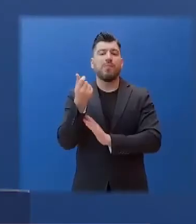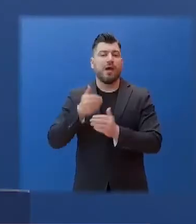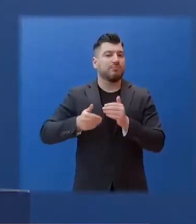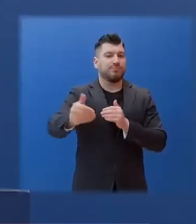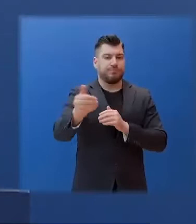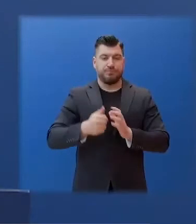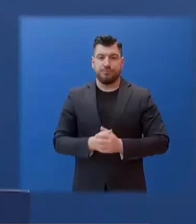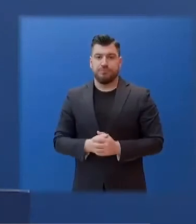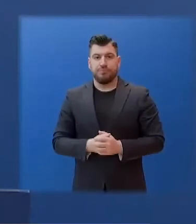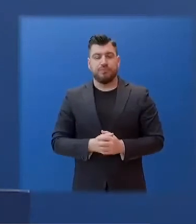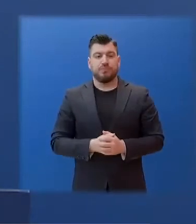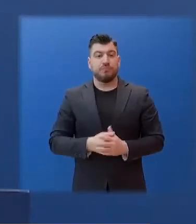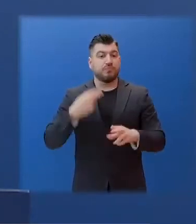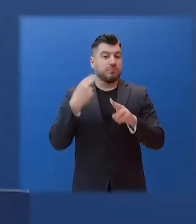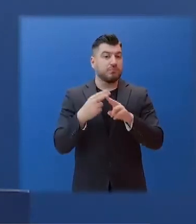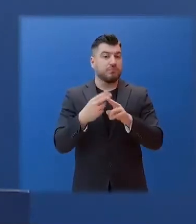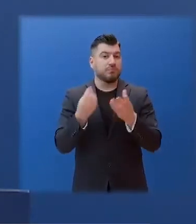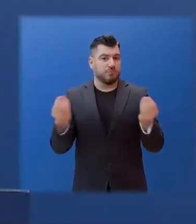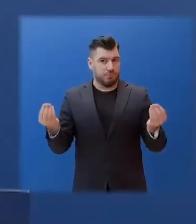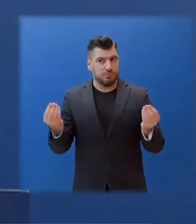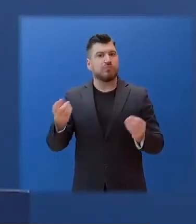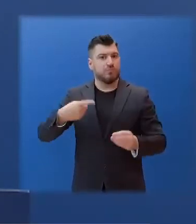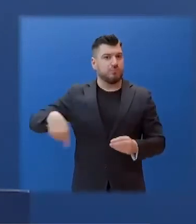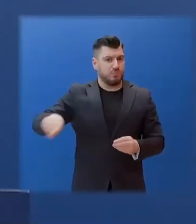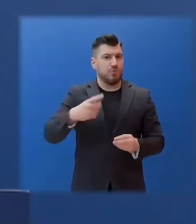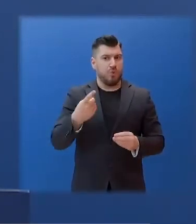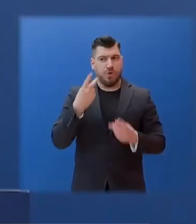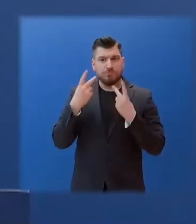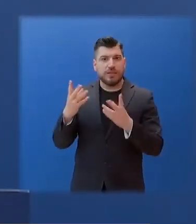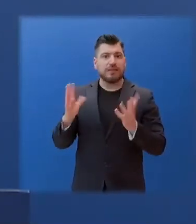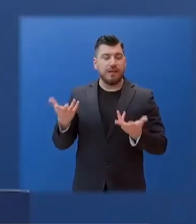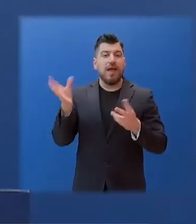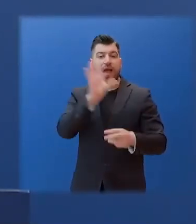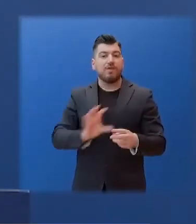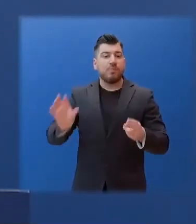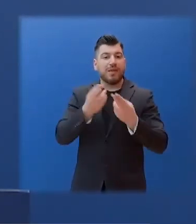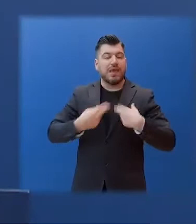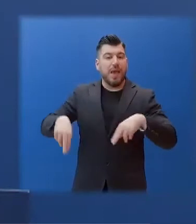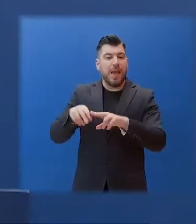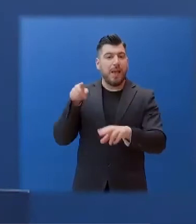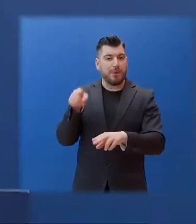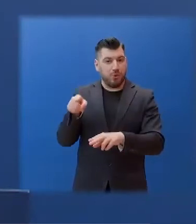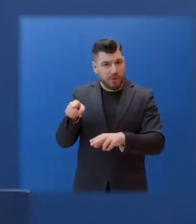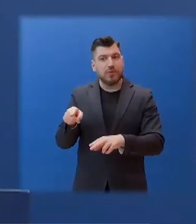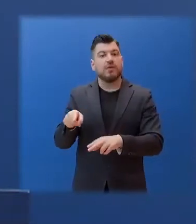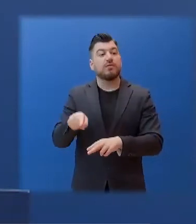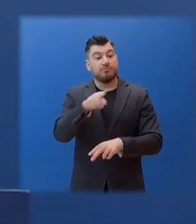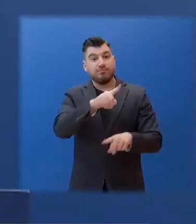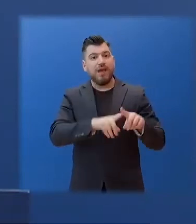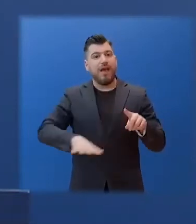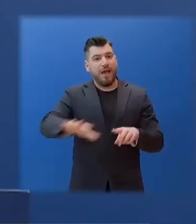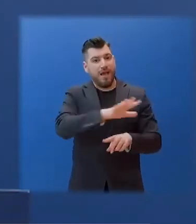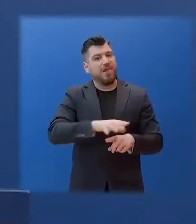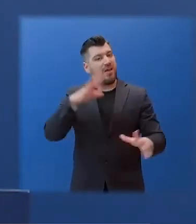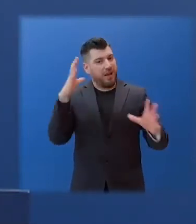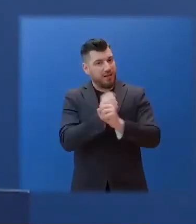Εξαιρετικά σημαντικό, όπως ήδη επισημαίνεται από την Ευρωπαϊκή Επιτροπή, είναι το γεγονός ότι η χώρα μας κατάφερε να μετριάσει